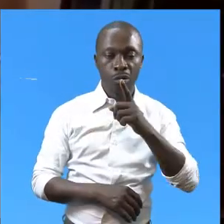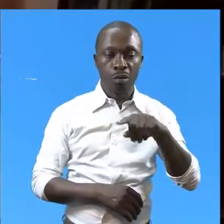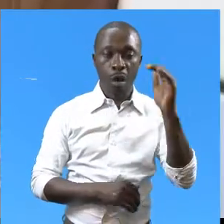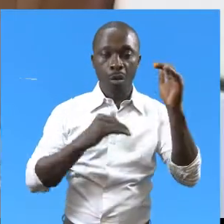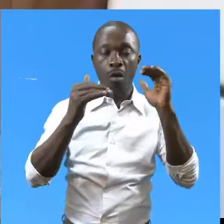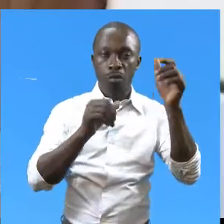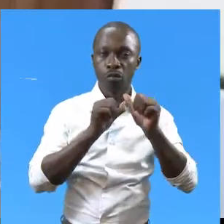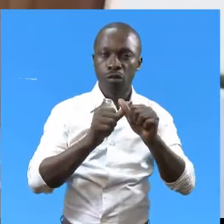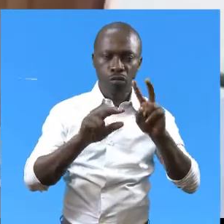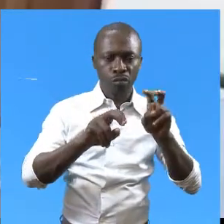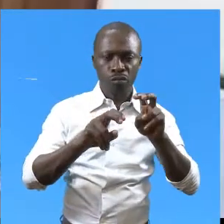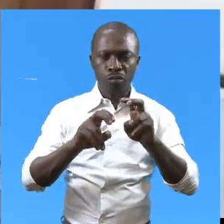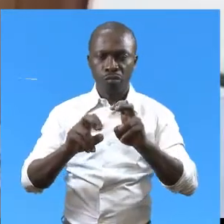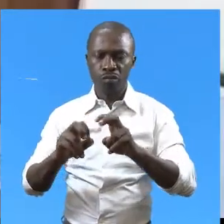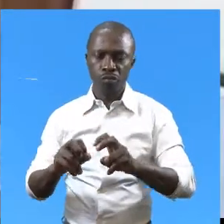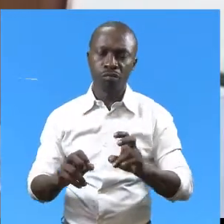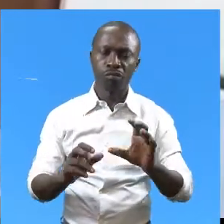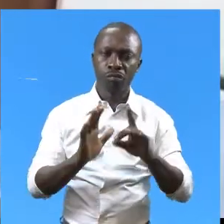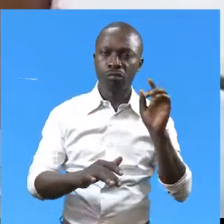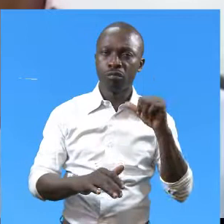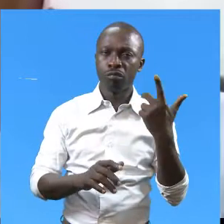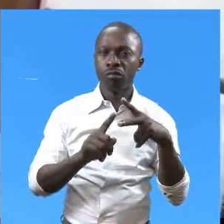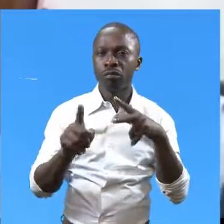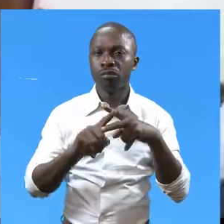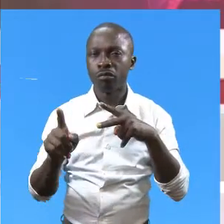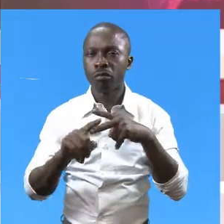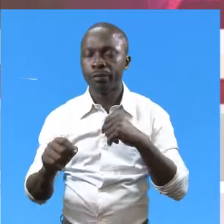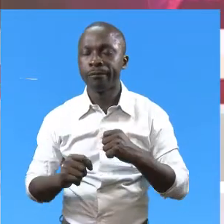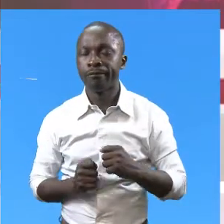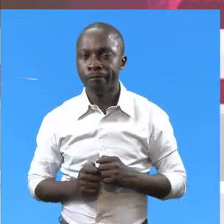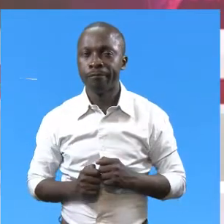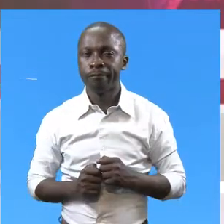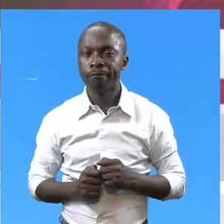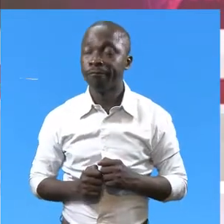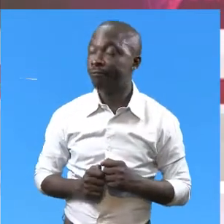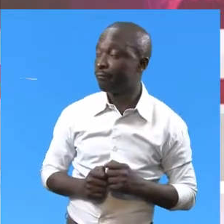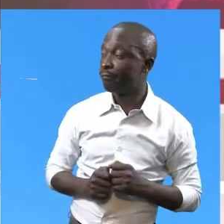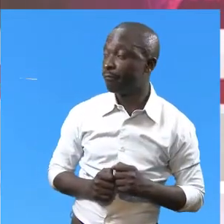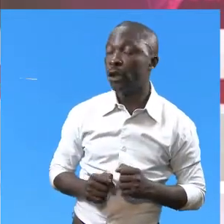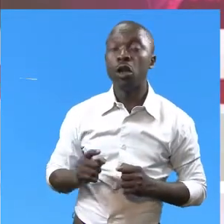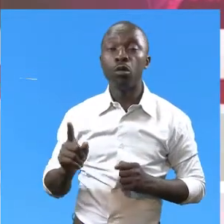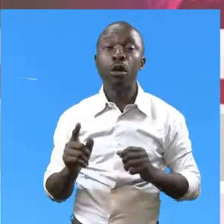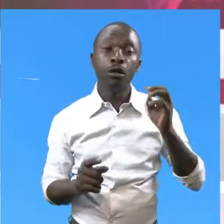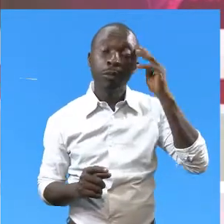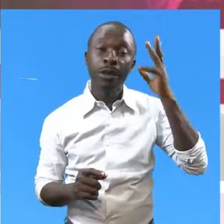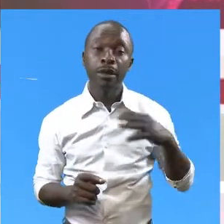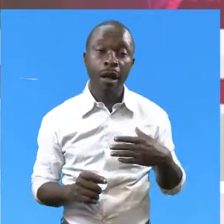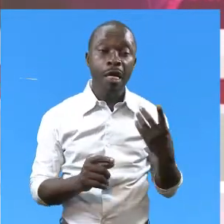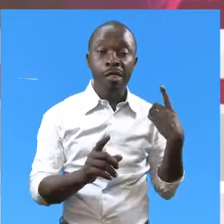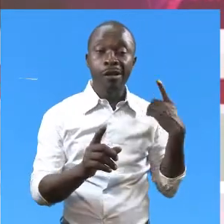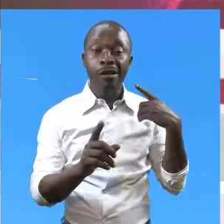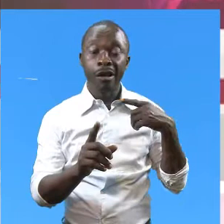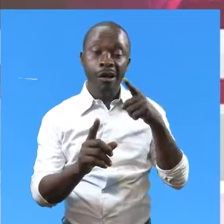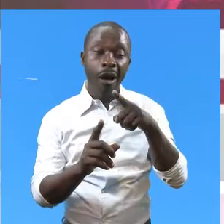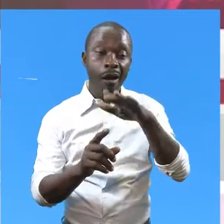Pendja se poursuivent dans le but de retrouver les autres complices. Le ministre délégué à la présidence de la République en charge de la Défense,